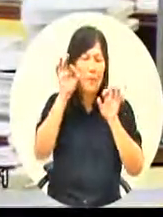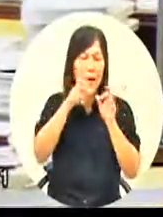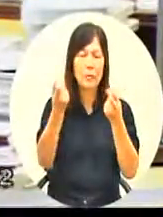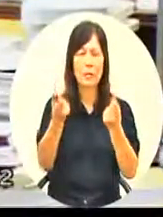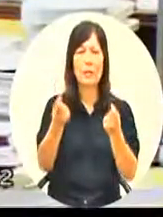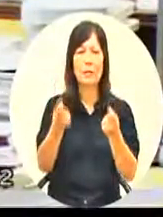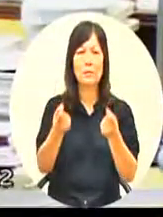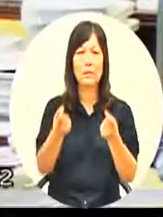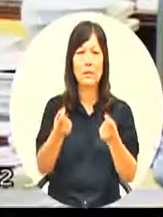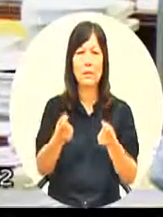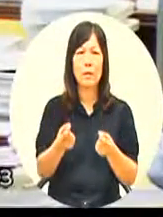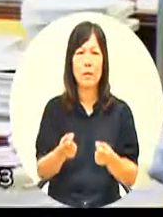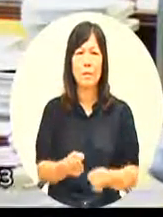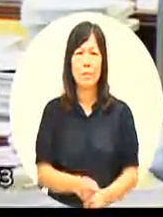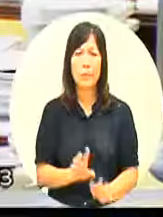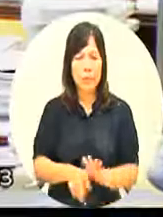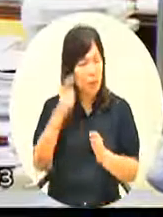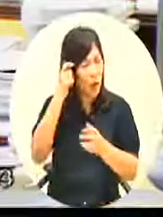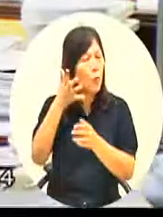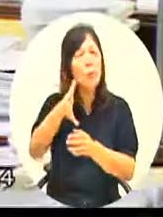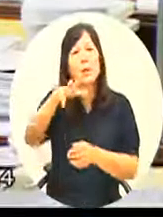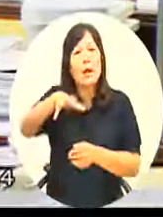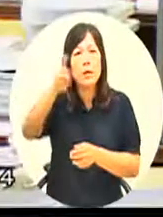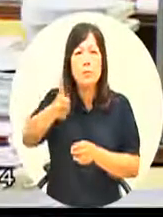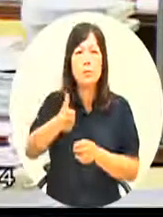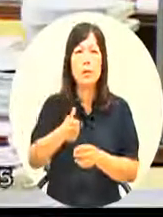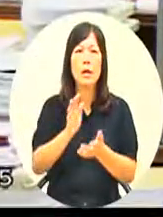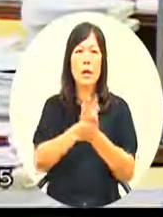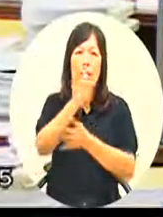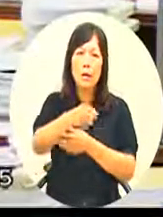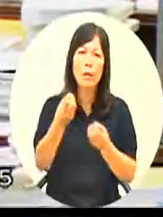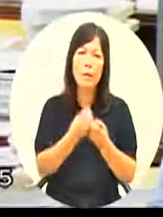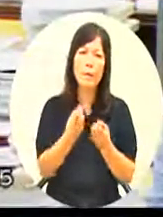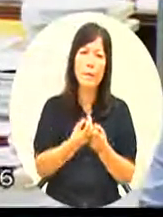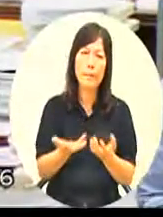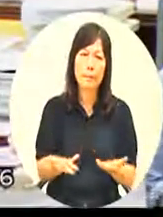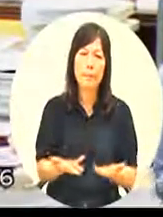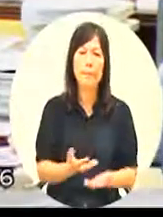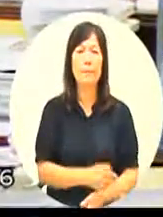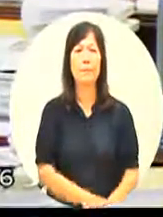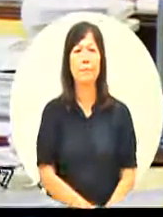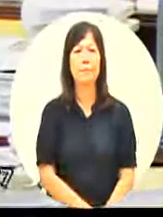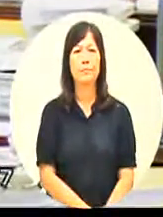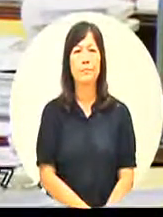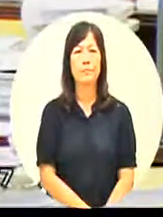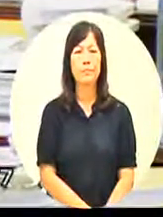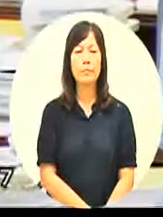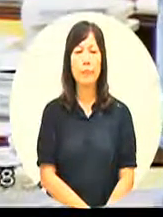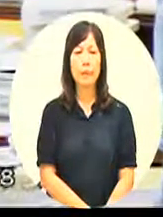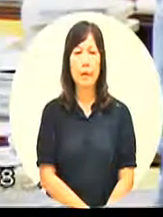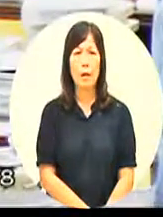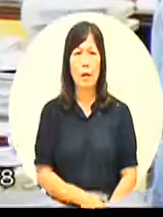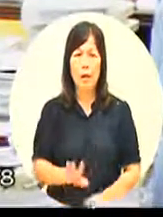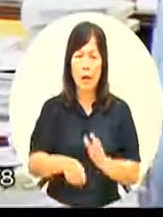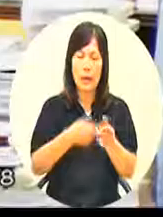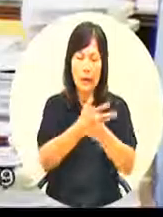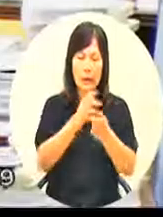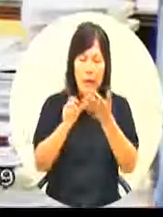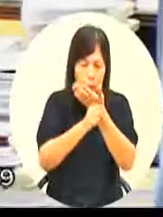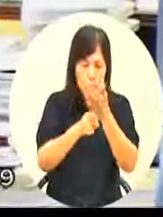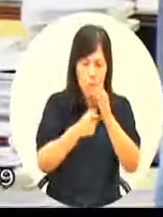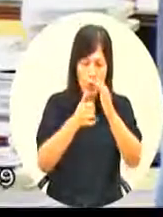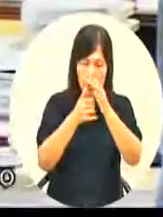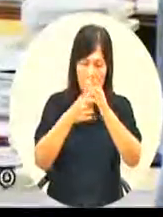说，我想请教一下局长，未来我们应该更加如何落实整个校园反毒的工作，不要让毒品进入